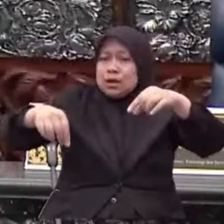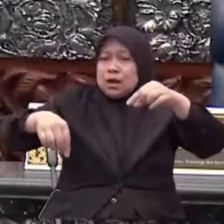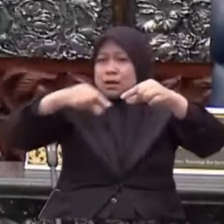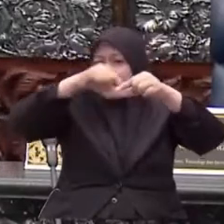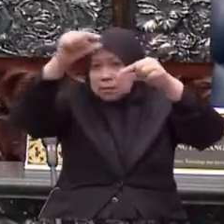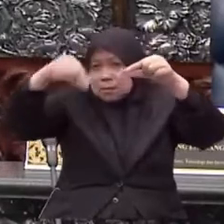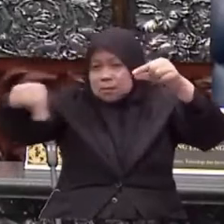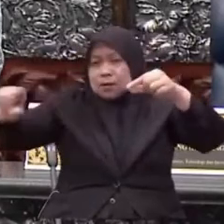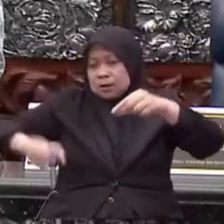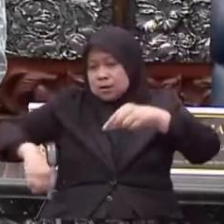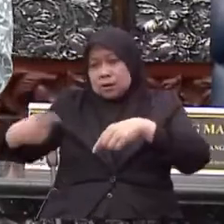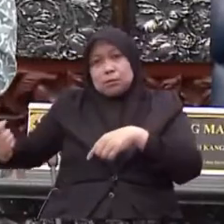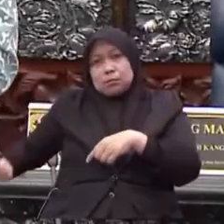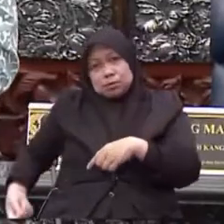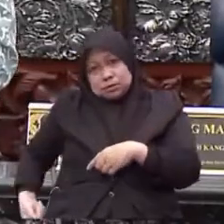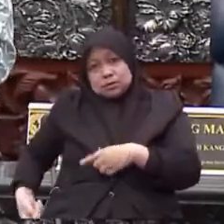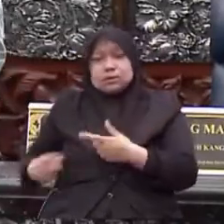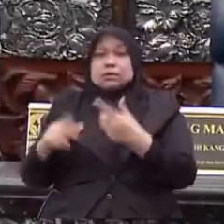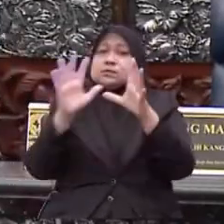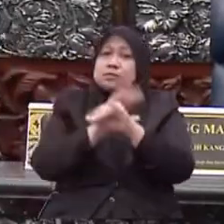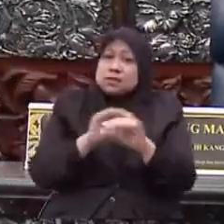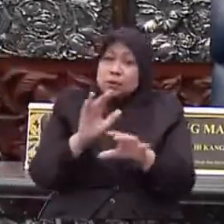ke Kamboja